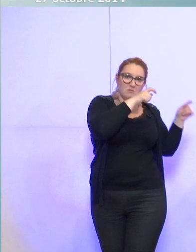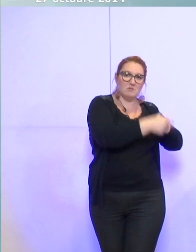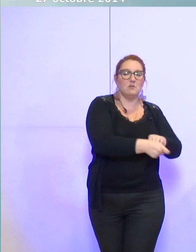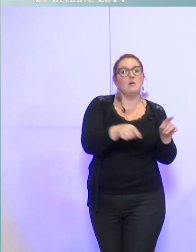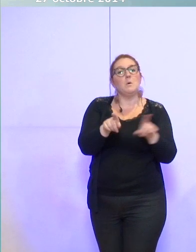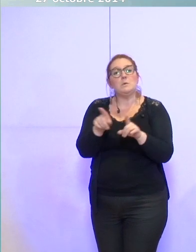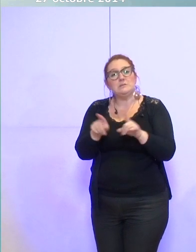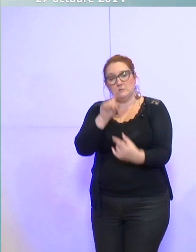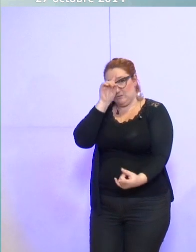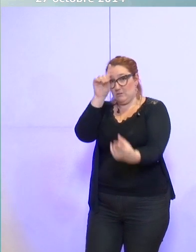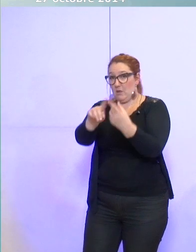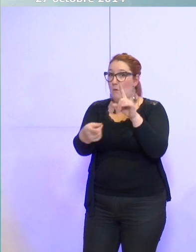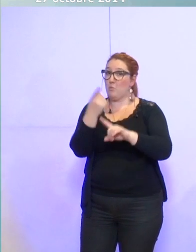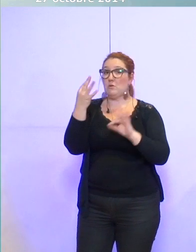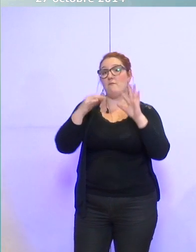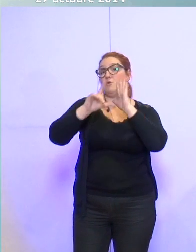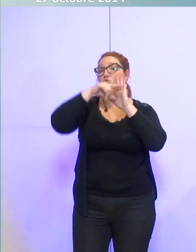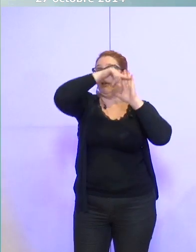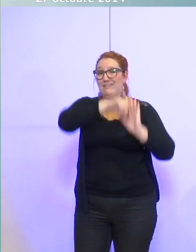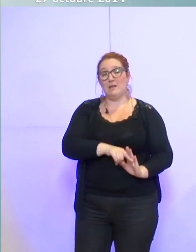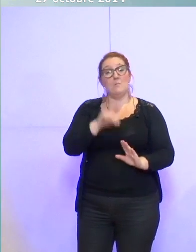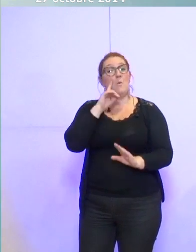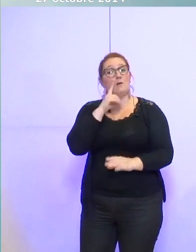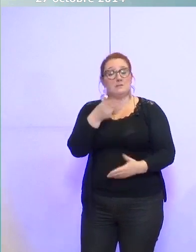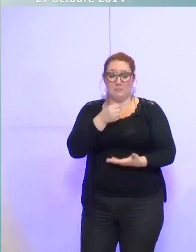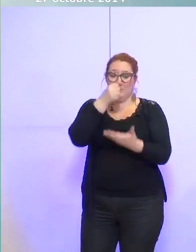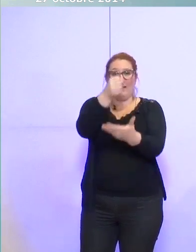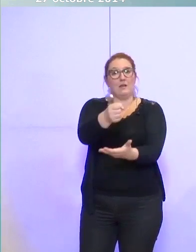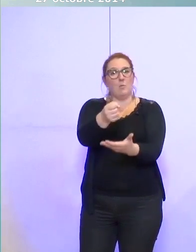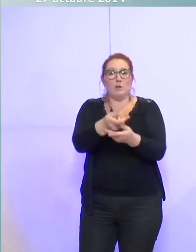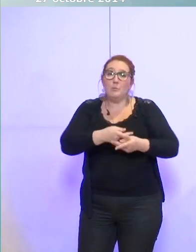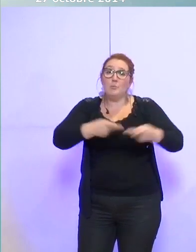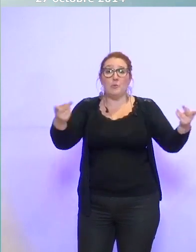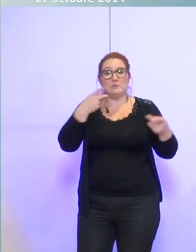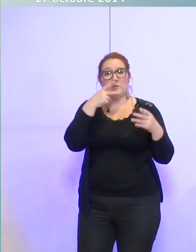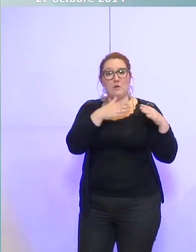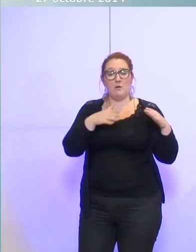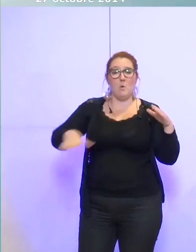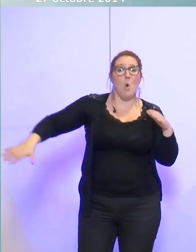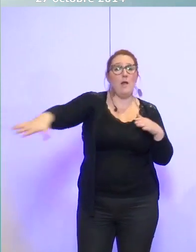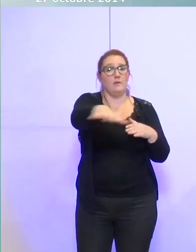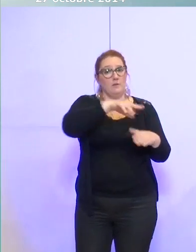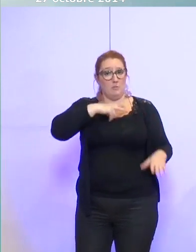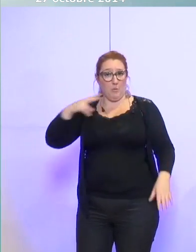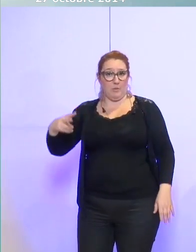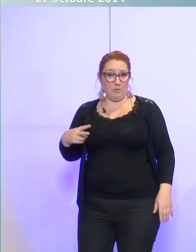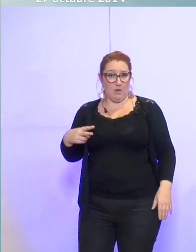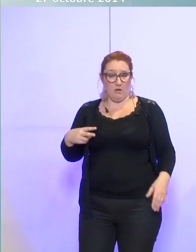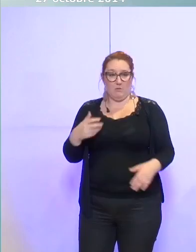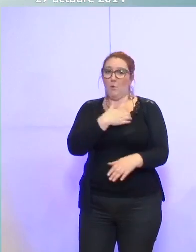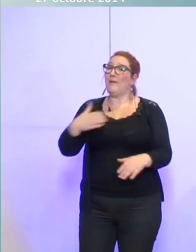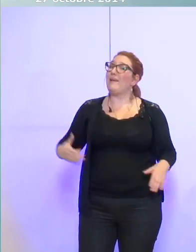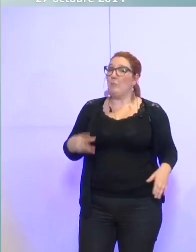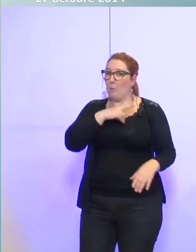effectivement juridique. Il s'agit donc d'un patrimoine public qui appartient à la collectivité et qu'elle rend librement accessible à l'ensemble de la